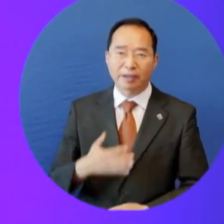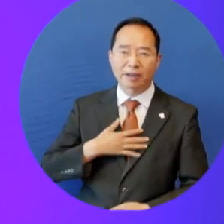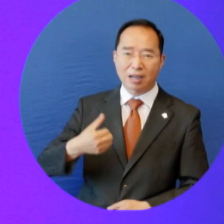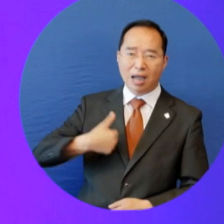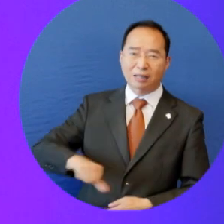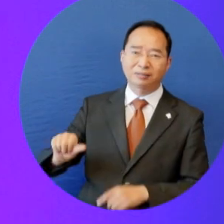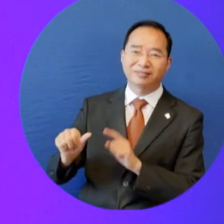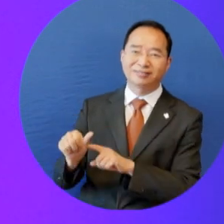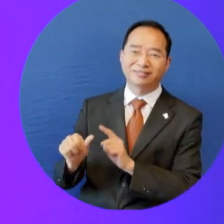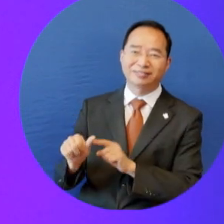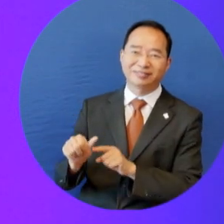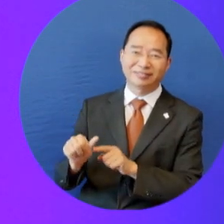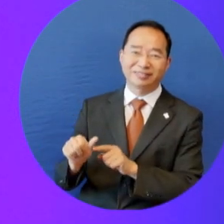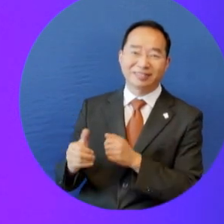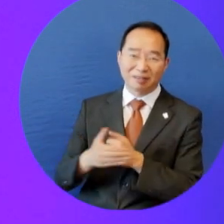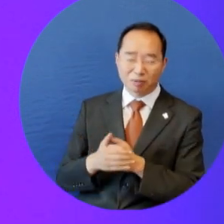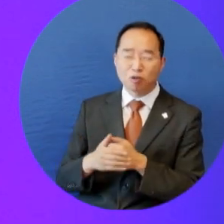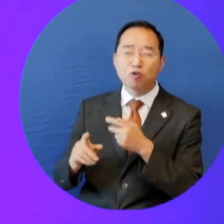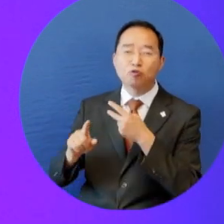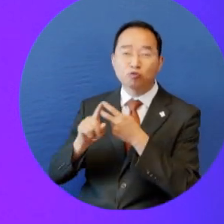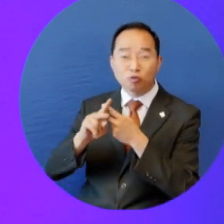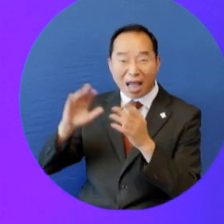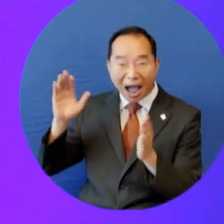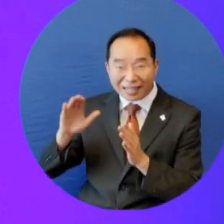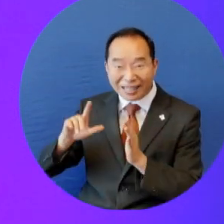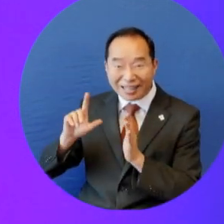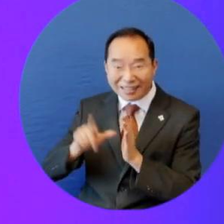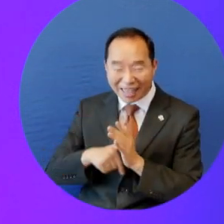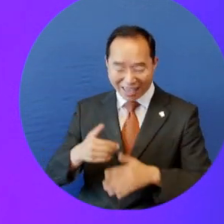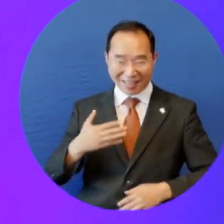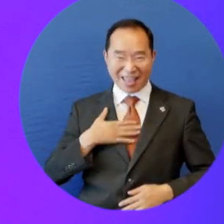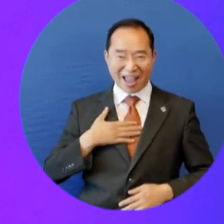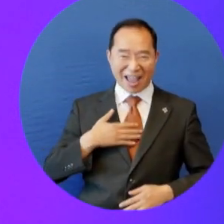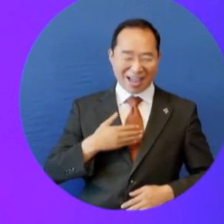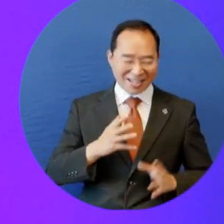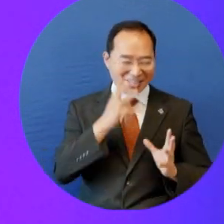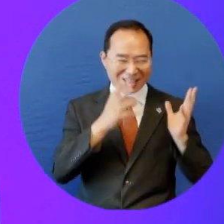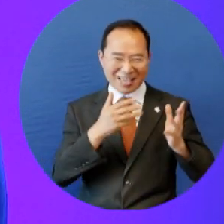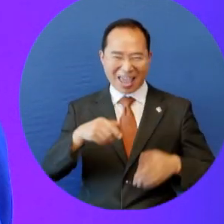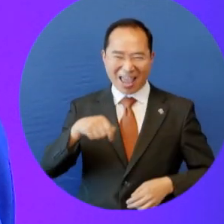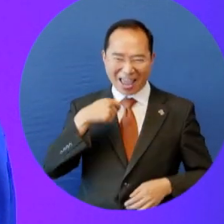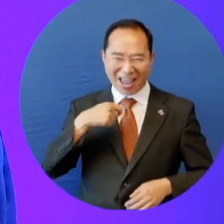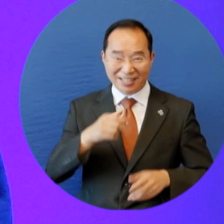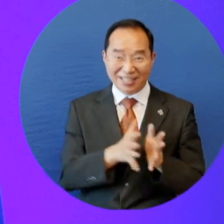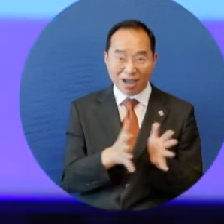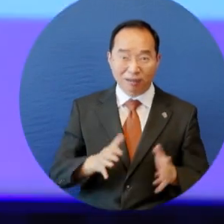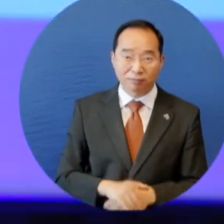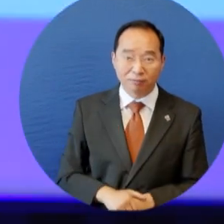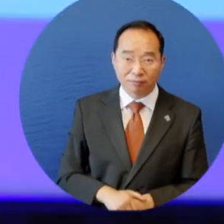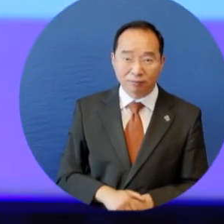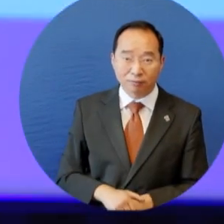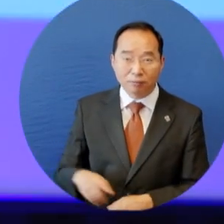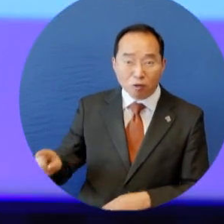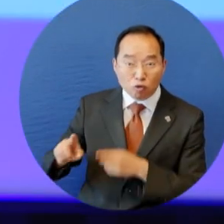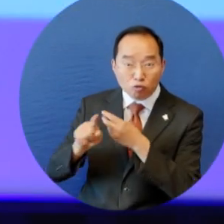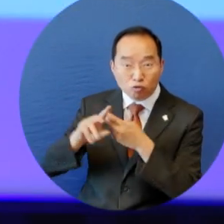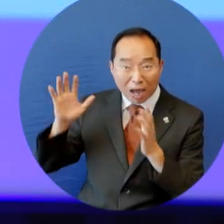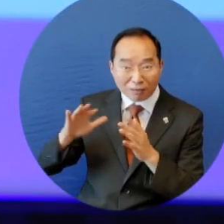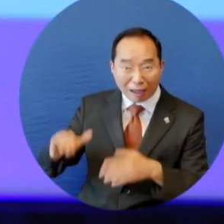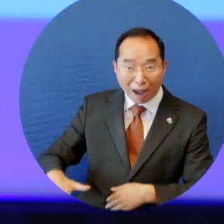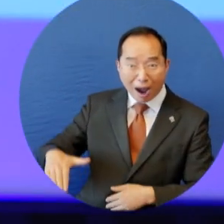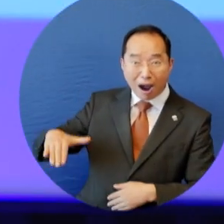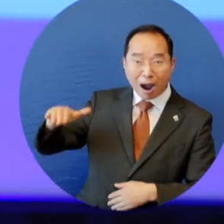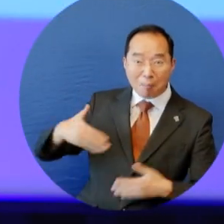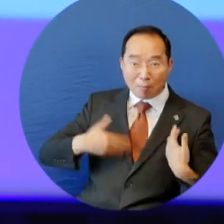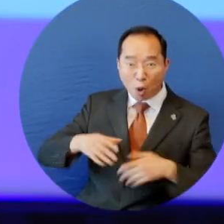것은 저희 아들 때문인데요. 저희 아들이 중학생 때 제가 채식을 시작하게 되었습니다. 한창 성장기에 있는